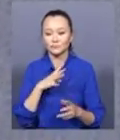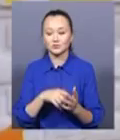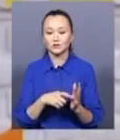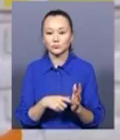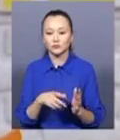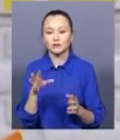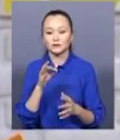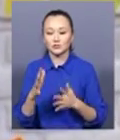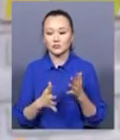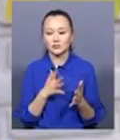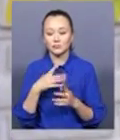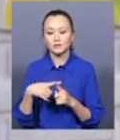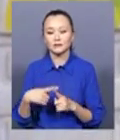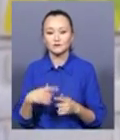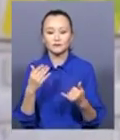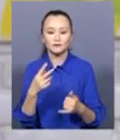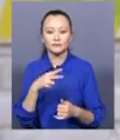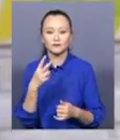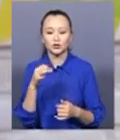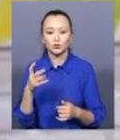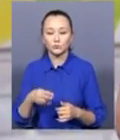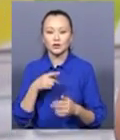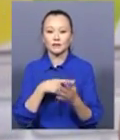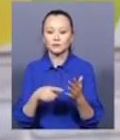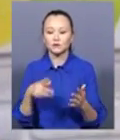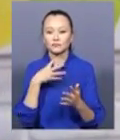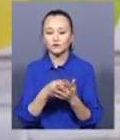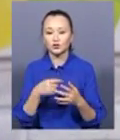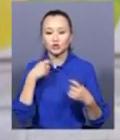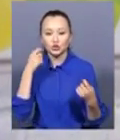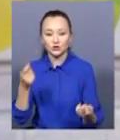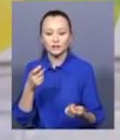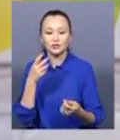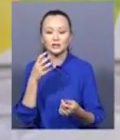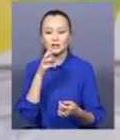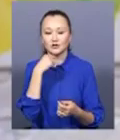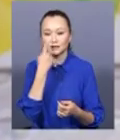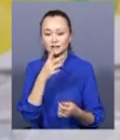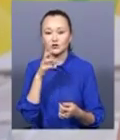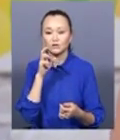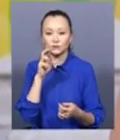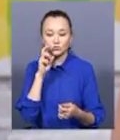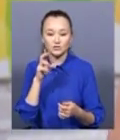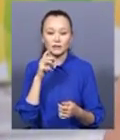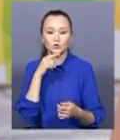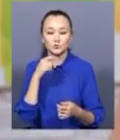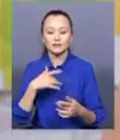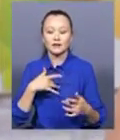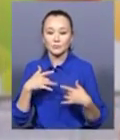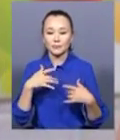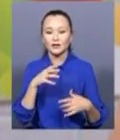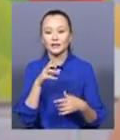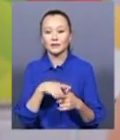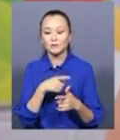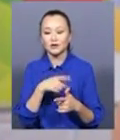студии. Зарядили позитивом. Сегодня, 22 июня, отмечает свой день рождения актриса Государственного академического русского театра драмы